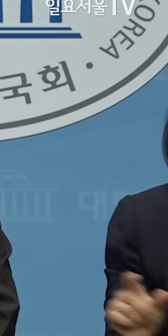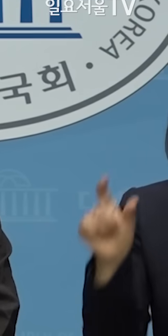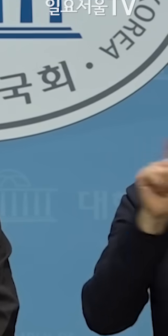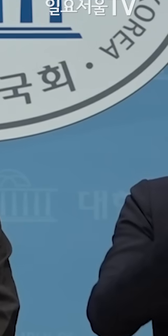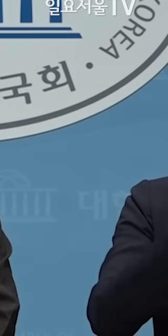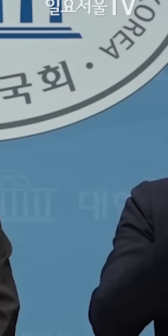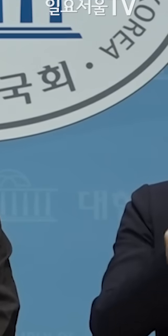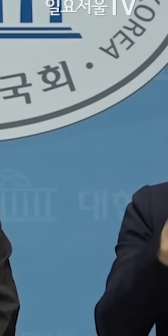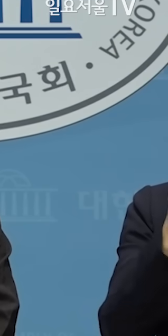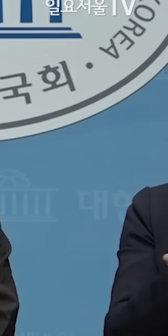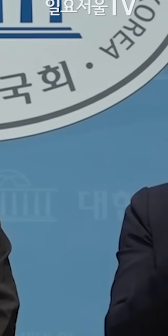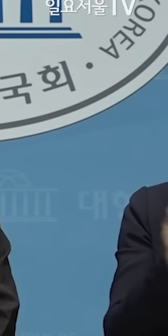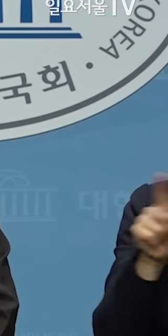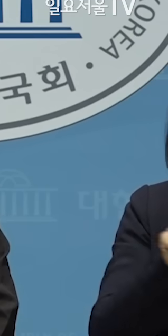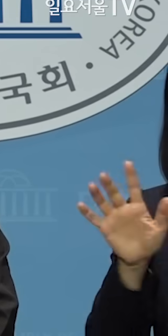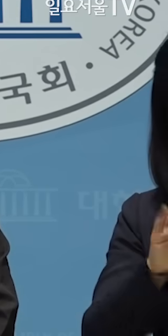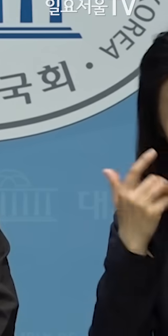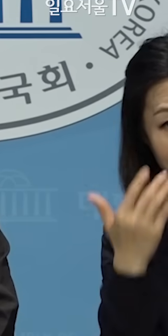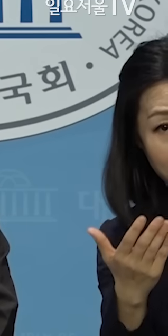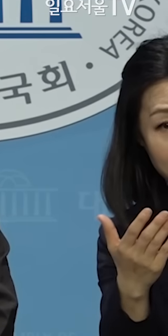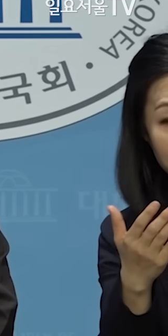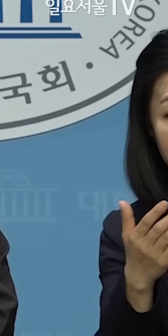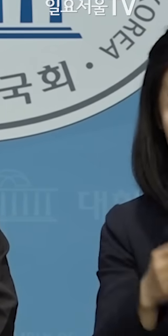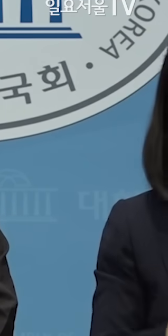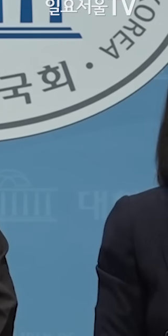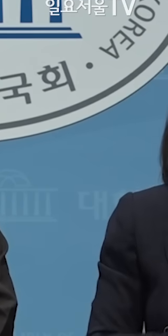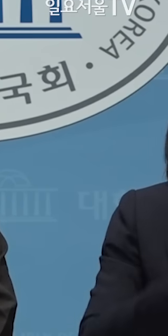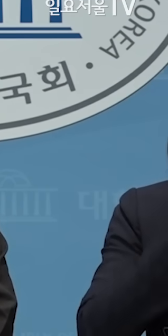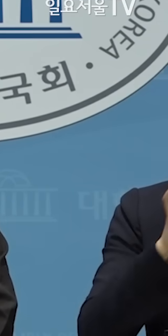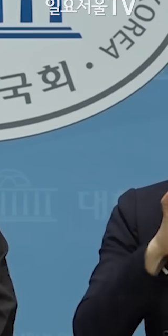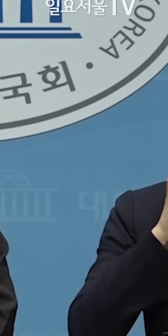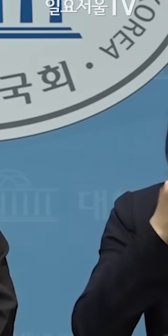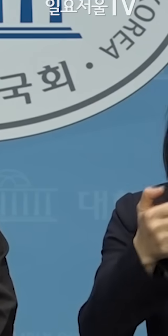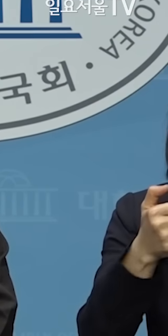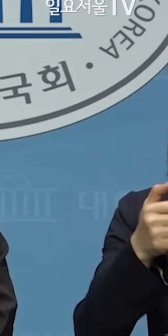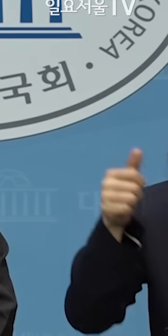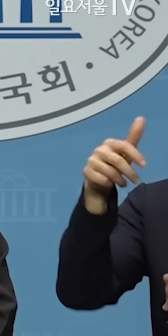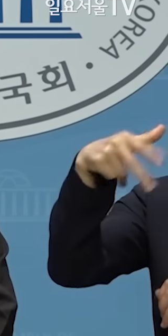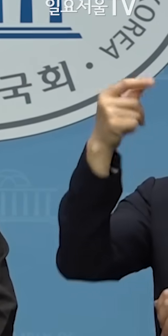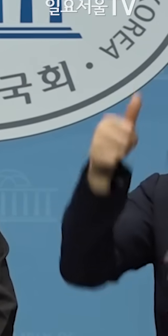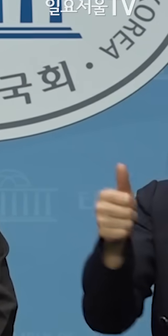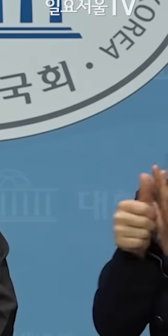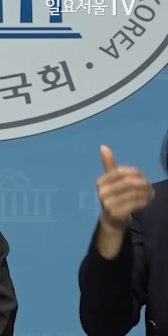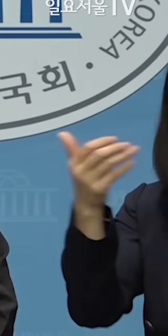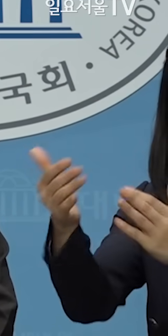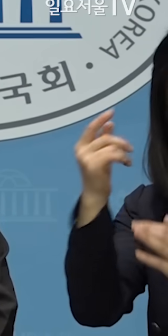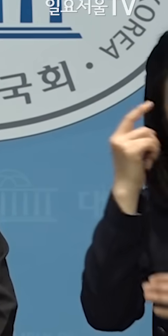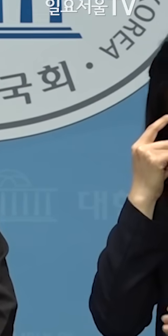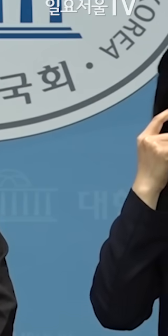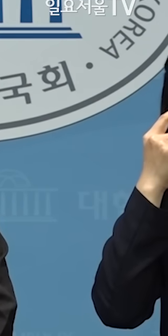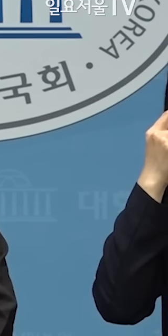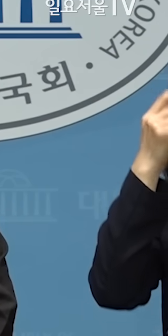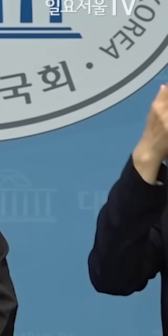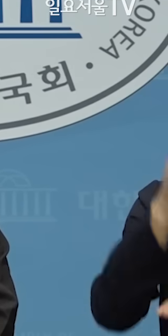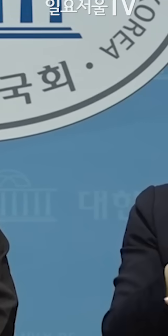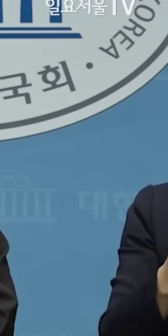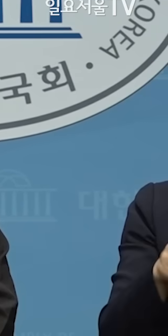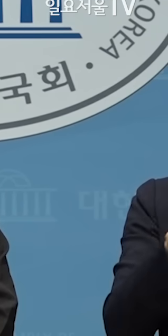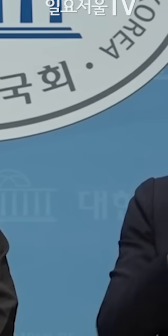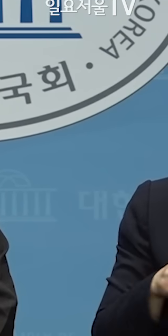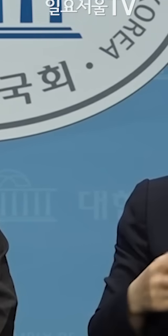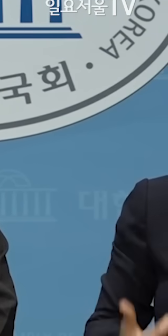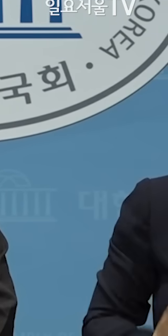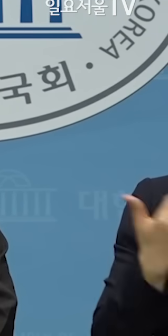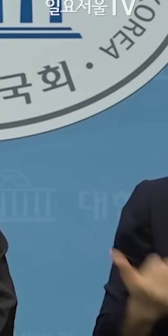기결 겁니까 결국 그렇게 뜻하는 발을 이루어 증오와 불신의 정치가 대한민국을 휩쓸고